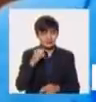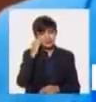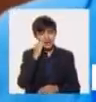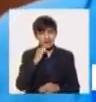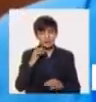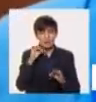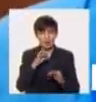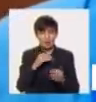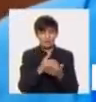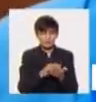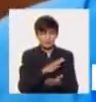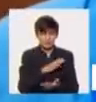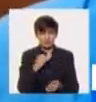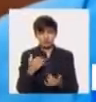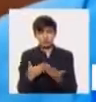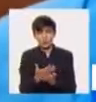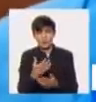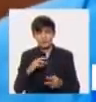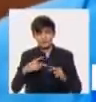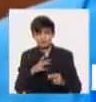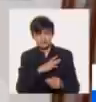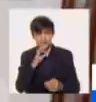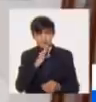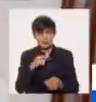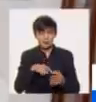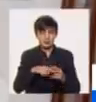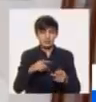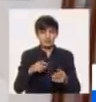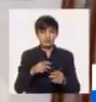хаттамасының жаңа нұсқасынан қандай айырмашылығы бар?